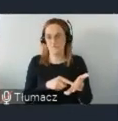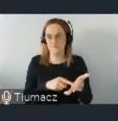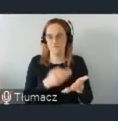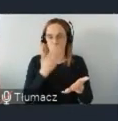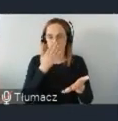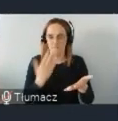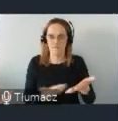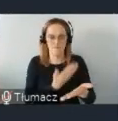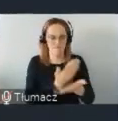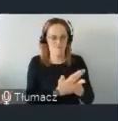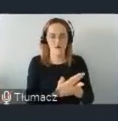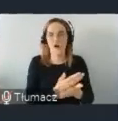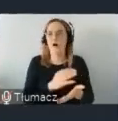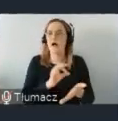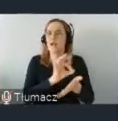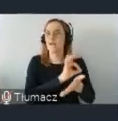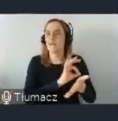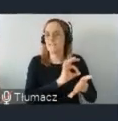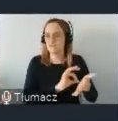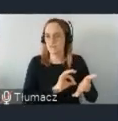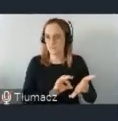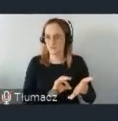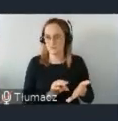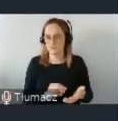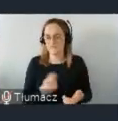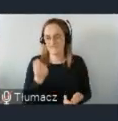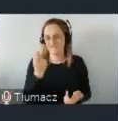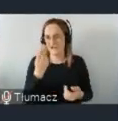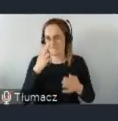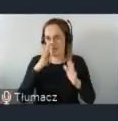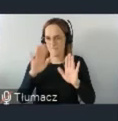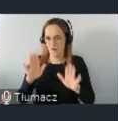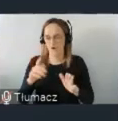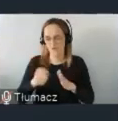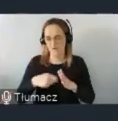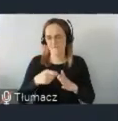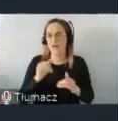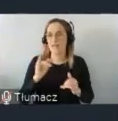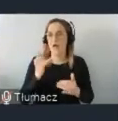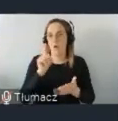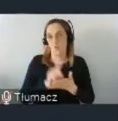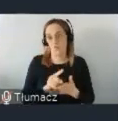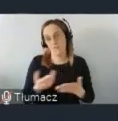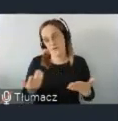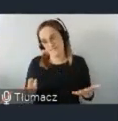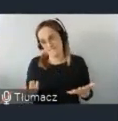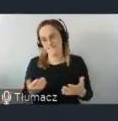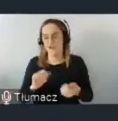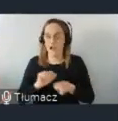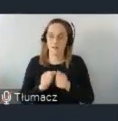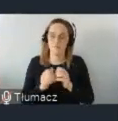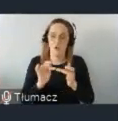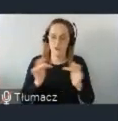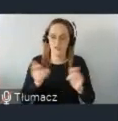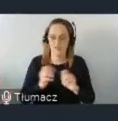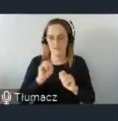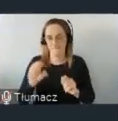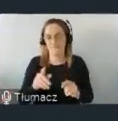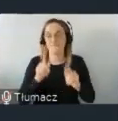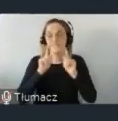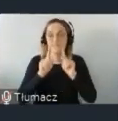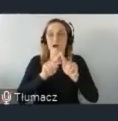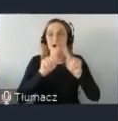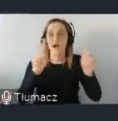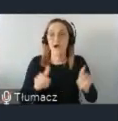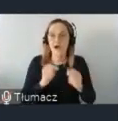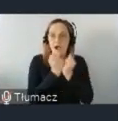pojawia się kontur naszego rysunku. I za chwilę wam puszczę filmik, jak mi się to uda, albo wyślę link, a my na kartce w